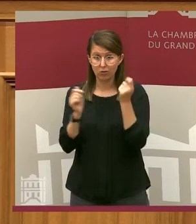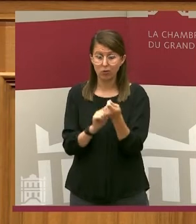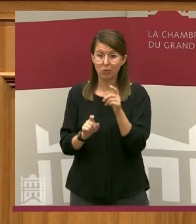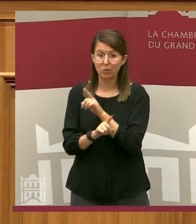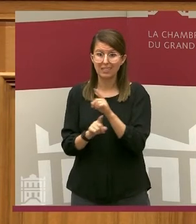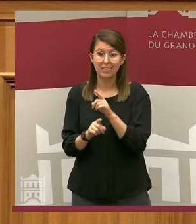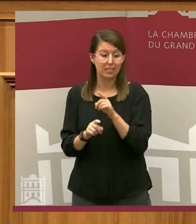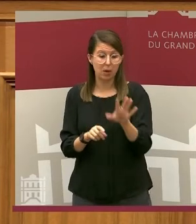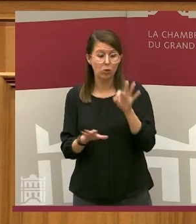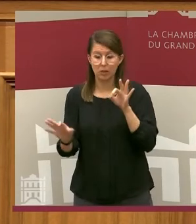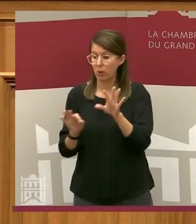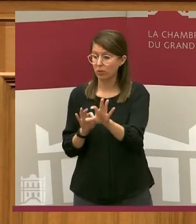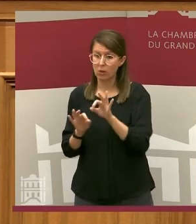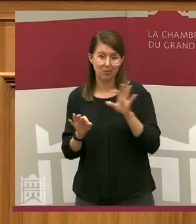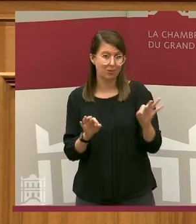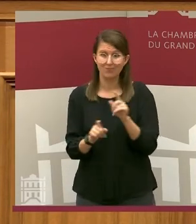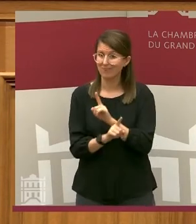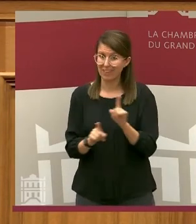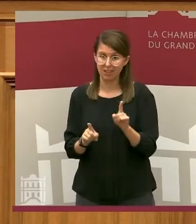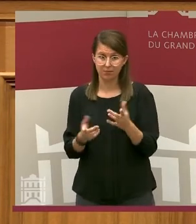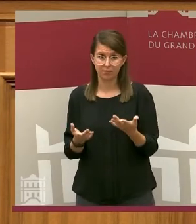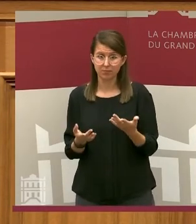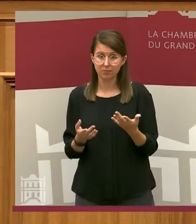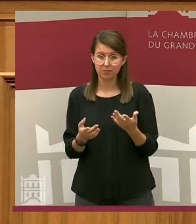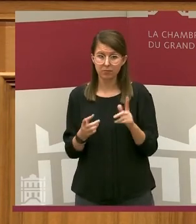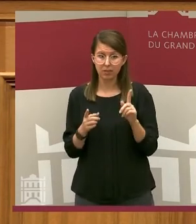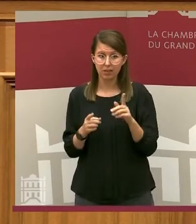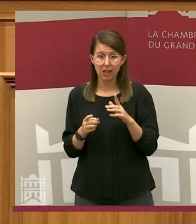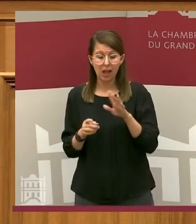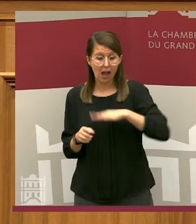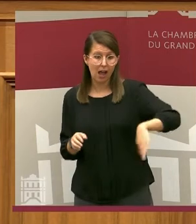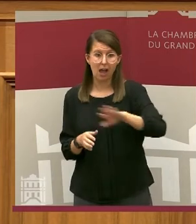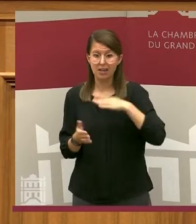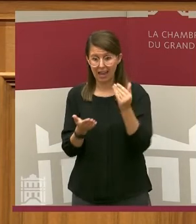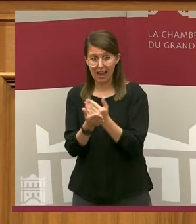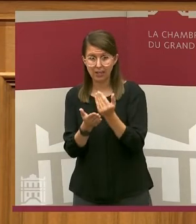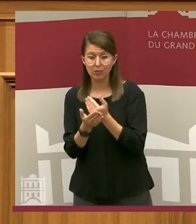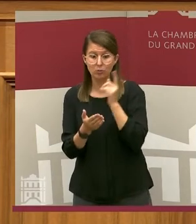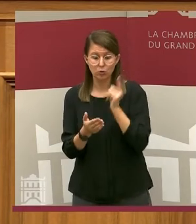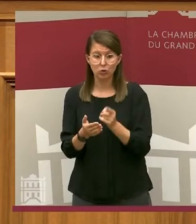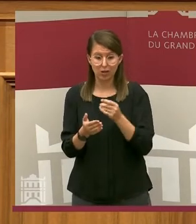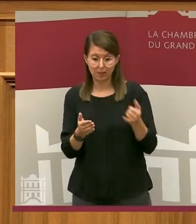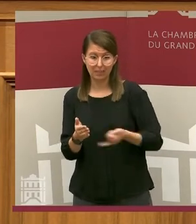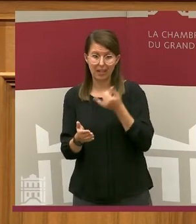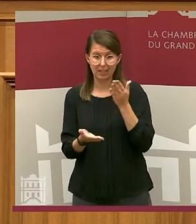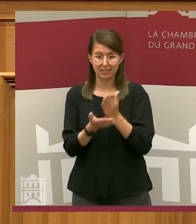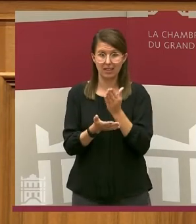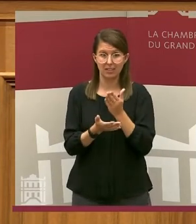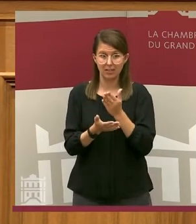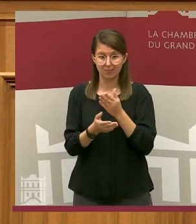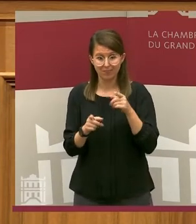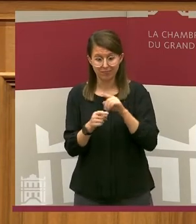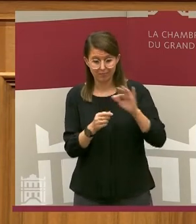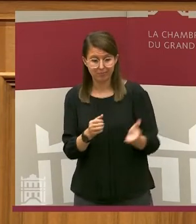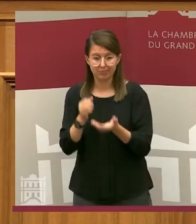Ausnahmen. Ob Salär, Dividenden oder Loyen, all Abkommen soll zum Schluss vom Jahr an ein Döppel geheilt gehen. Und